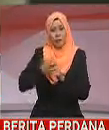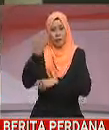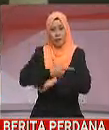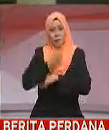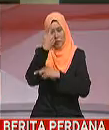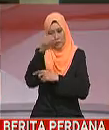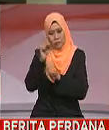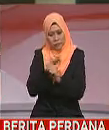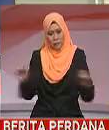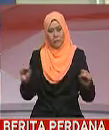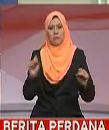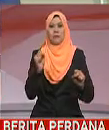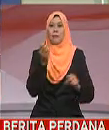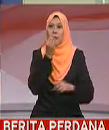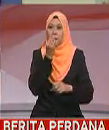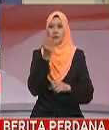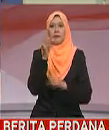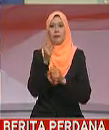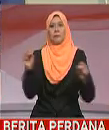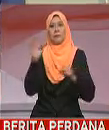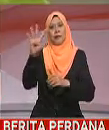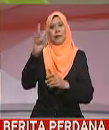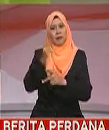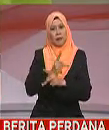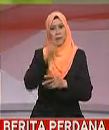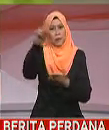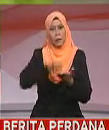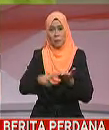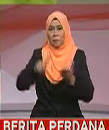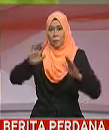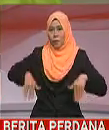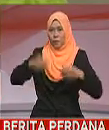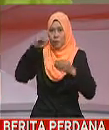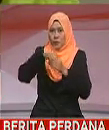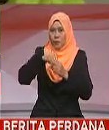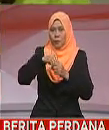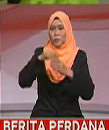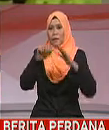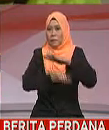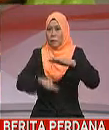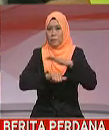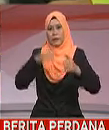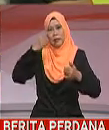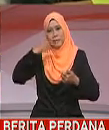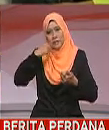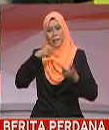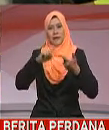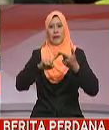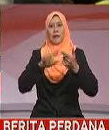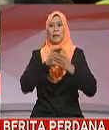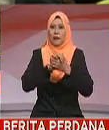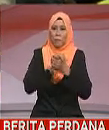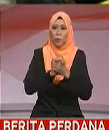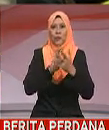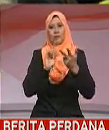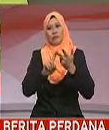menyediakan hidangan 4 kali sehari. Peruntukan itu tidak termasuk keperluan asas lain seperti berus gigi, sabun dan